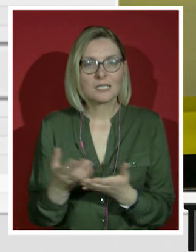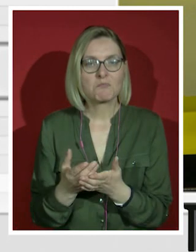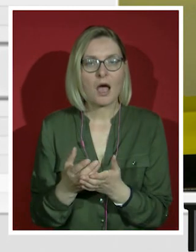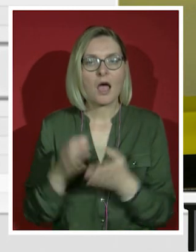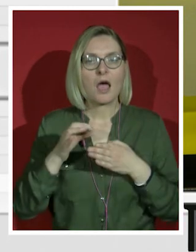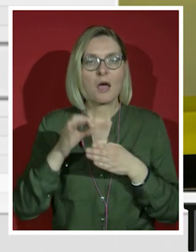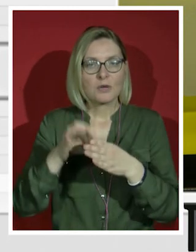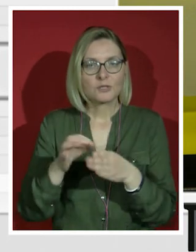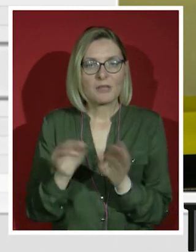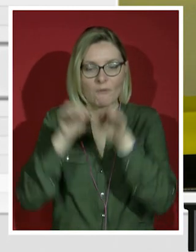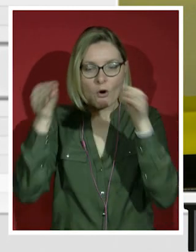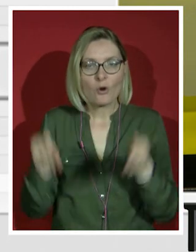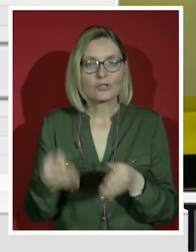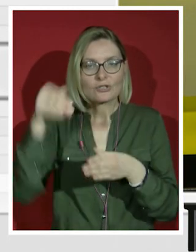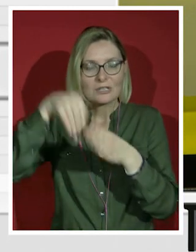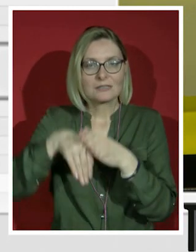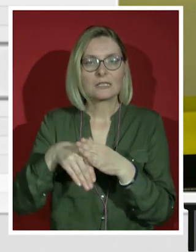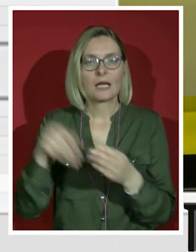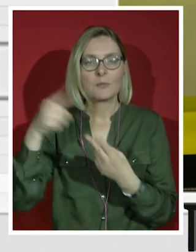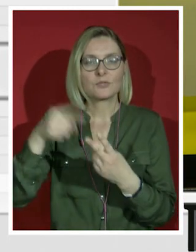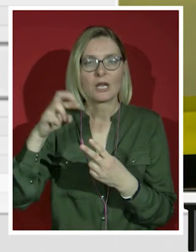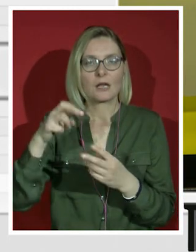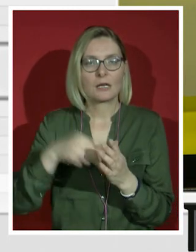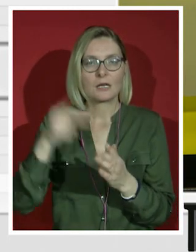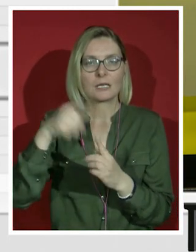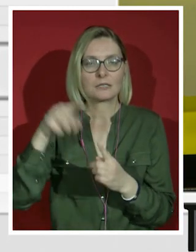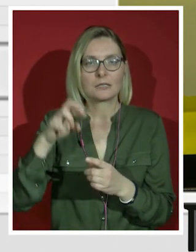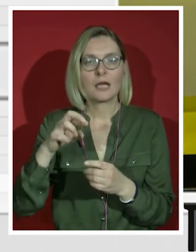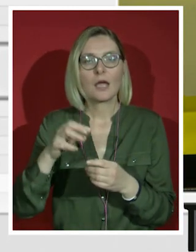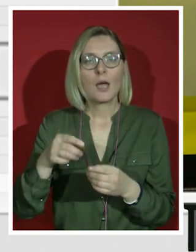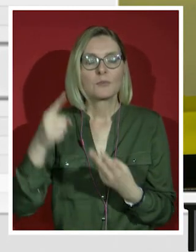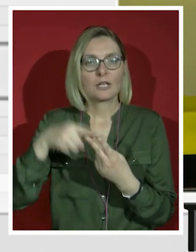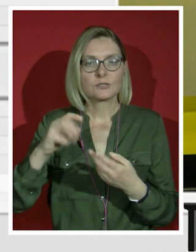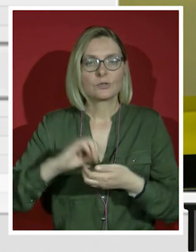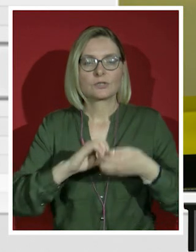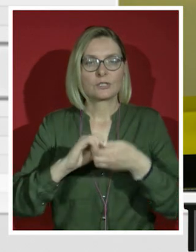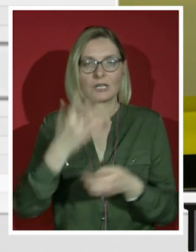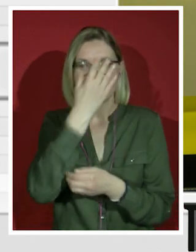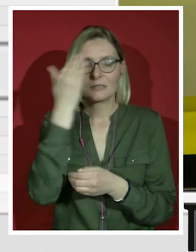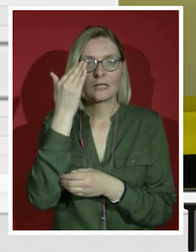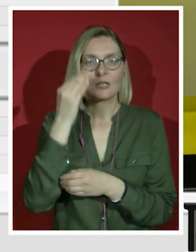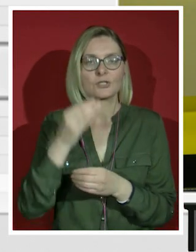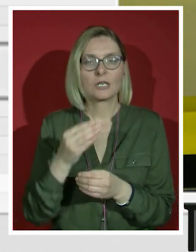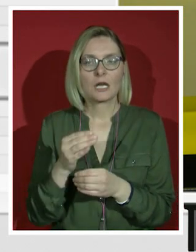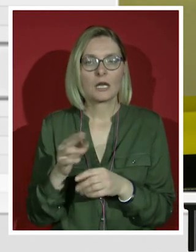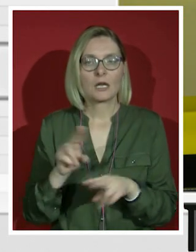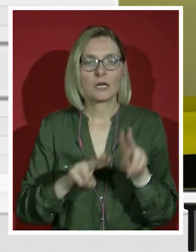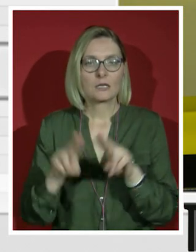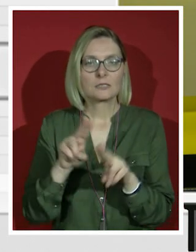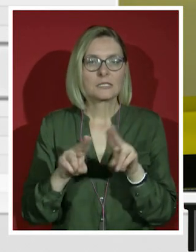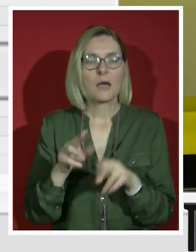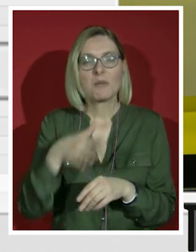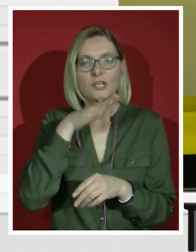менеджмент во кошницата и така натаму. Воено пчеларското служение и се грижи нормално за зачувување на македонската автохтона